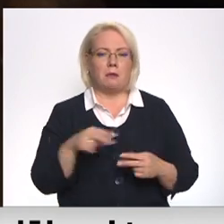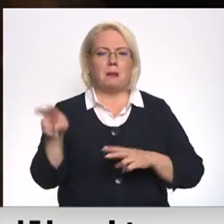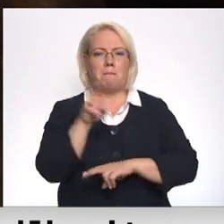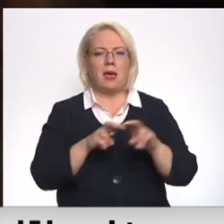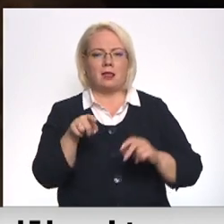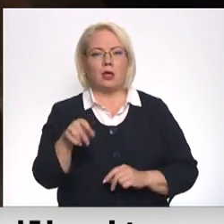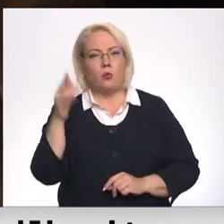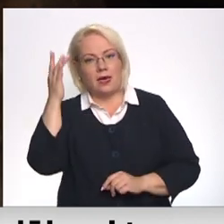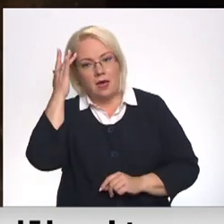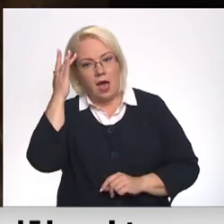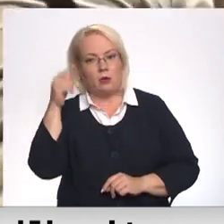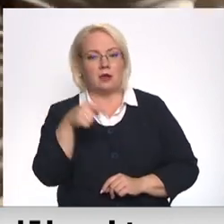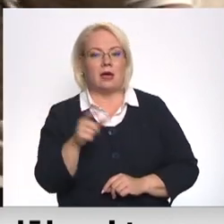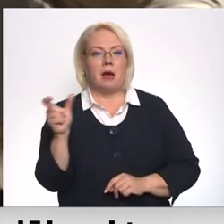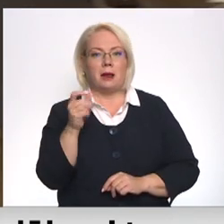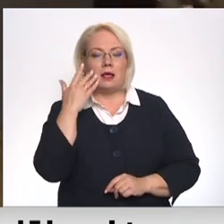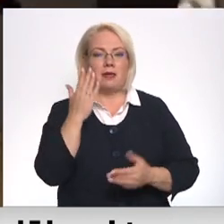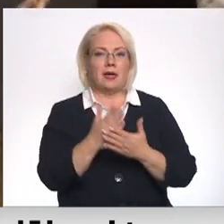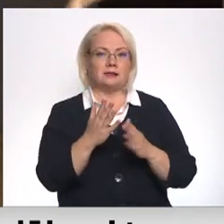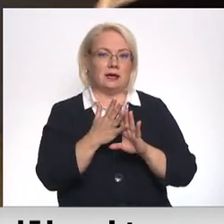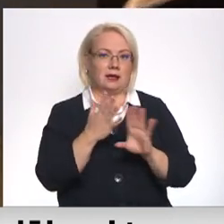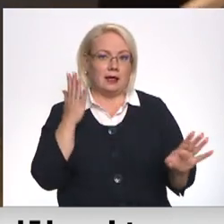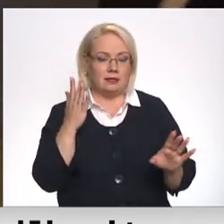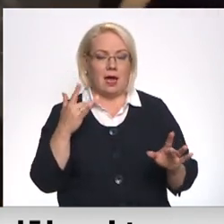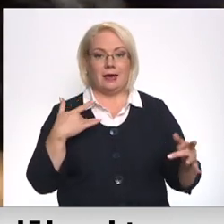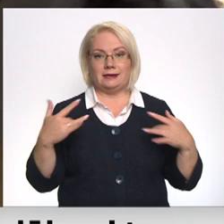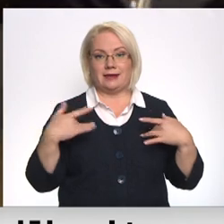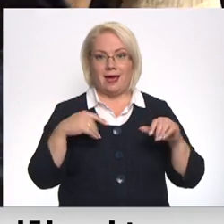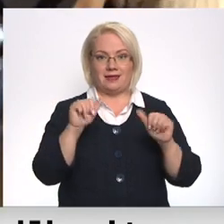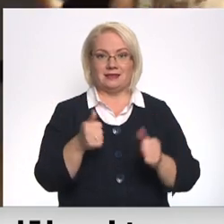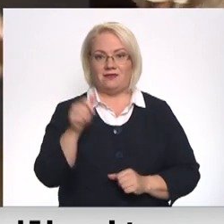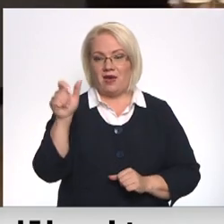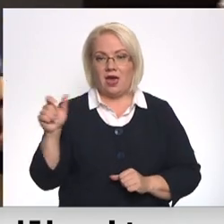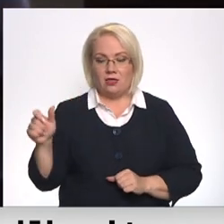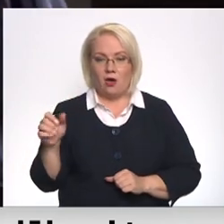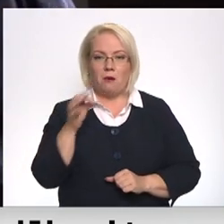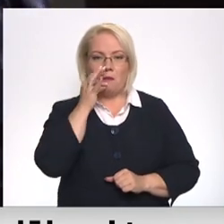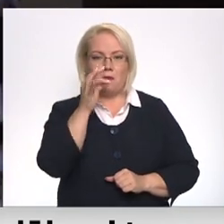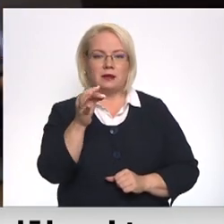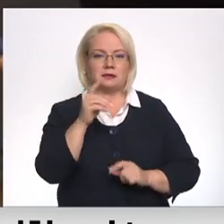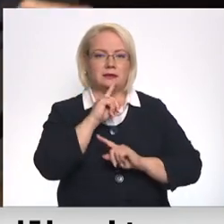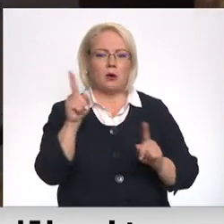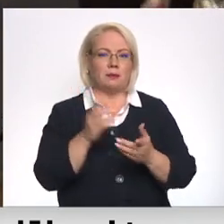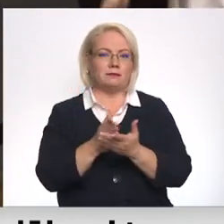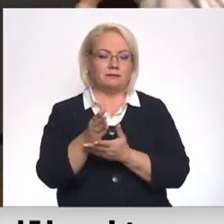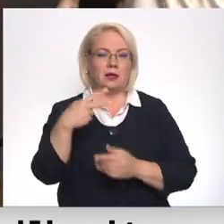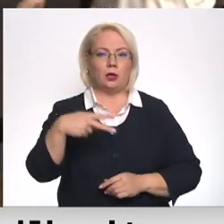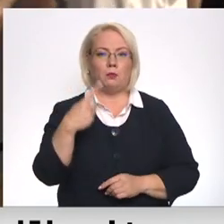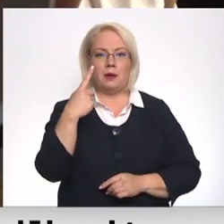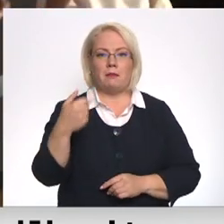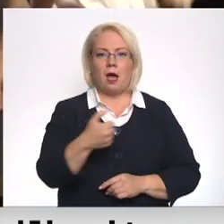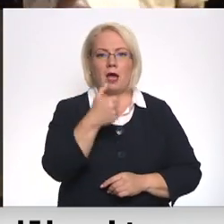jēgu arī tajā brīdī, kad tu esi rindā. Izrādes veidotāji tai piedēvējuši savdabīgu žandru – 21.